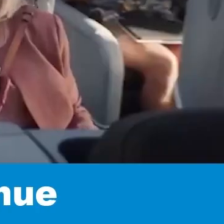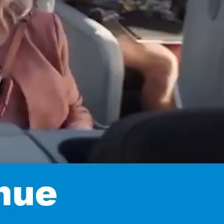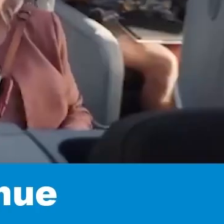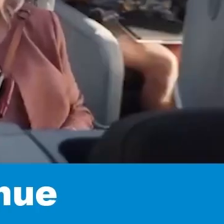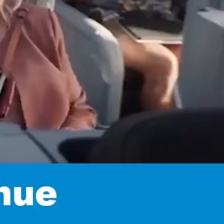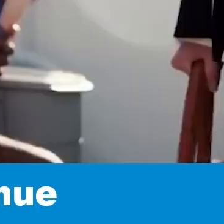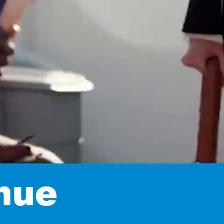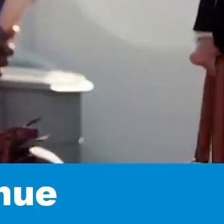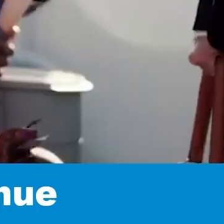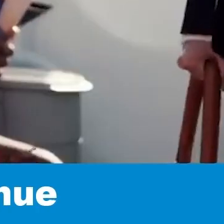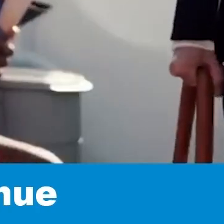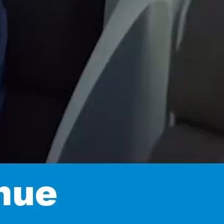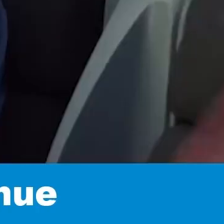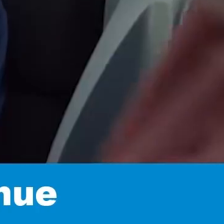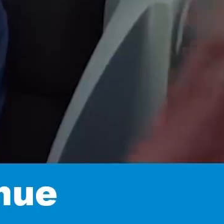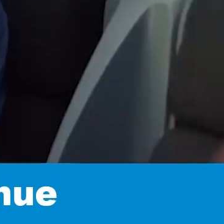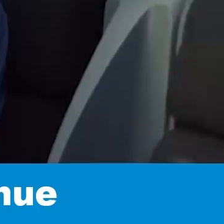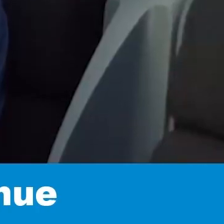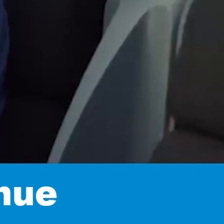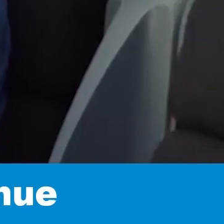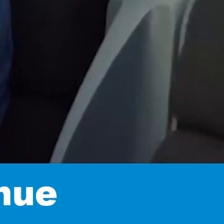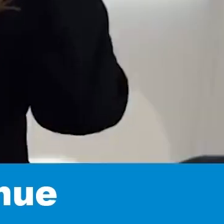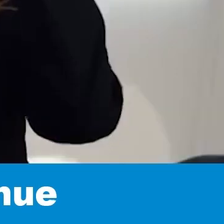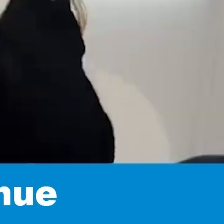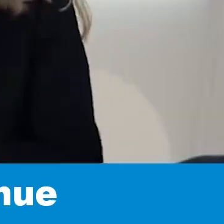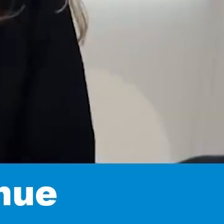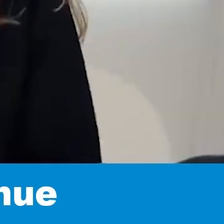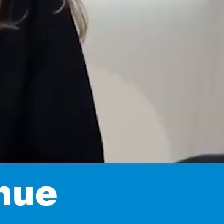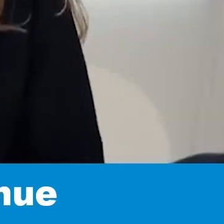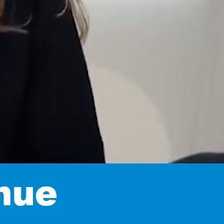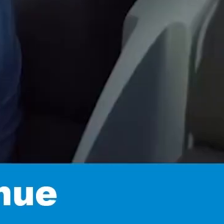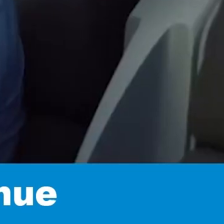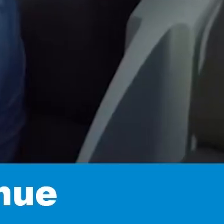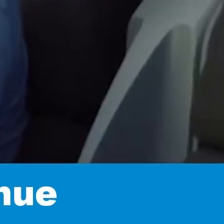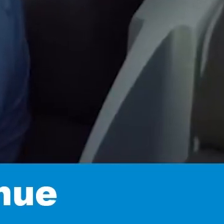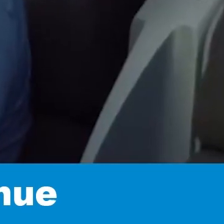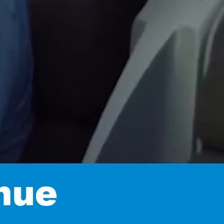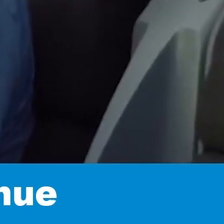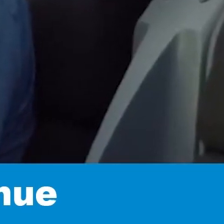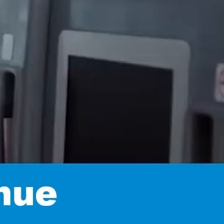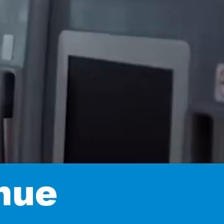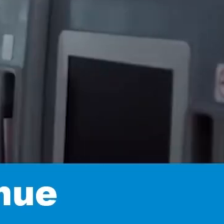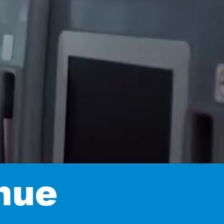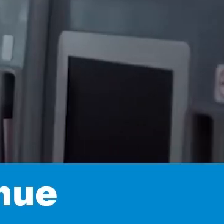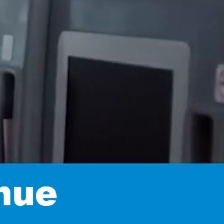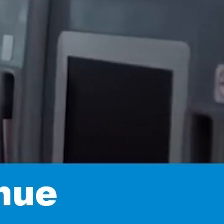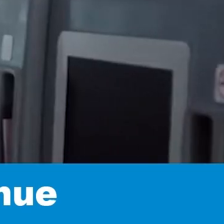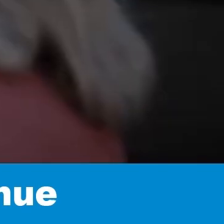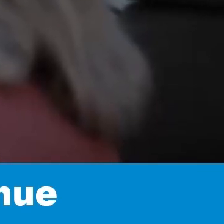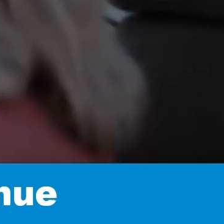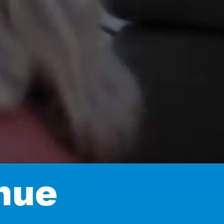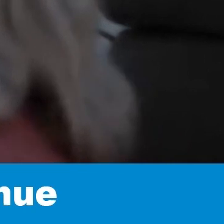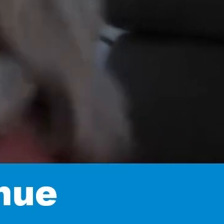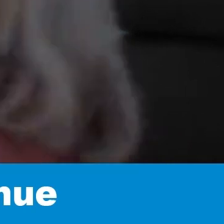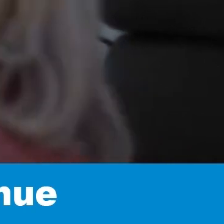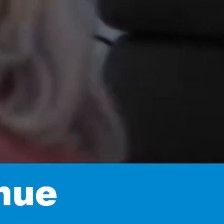I'm sorry. I think your things are in my seat. Oh, sorry. Oh, come on. You've got to be kidding me. Excuse me, ma'am.